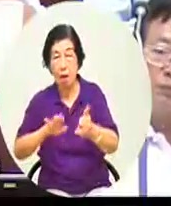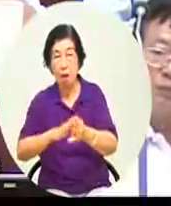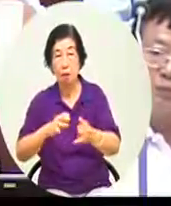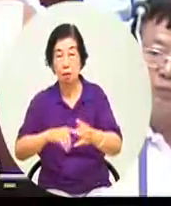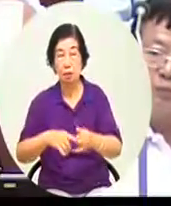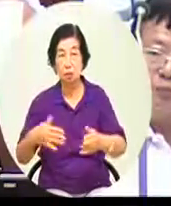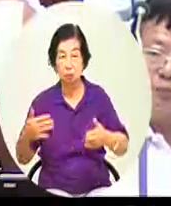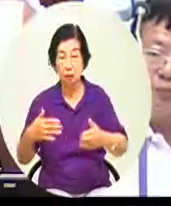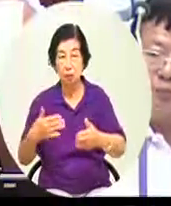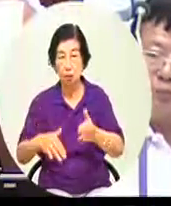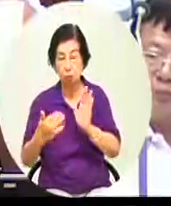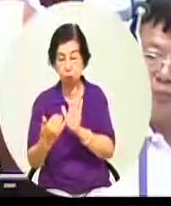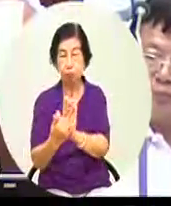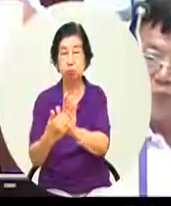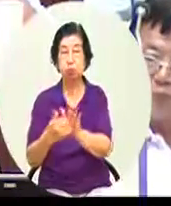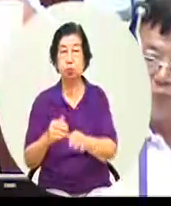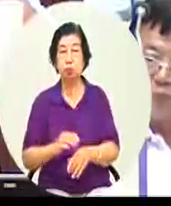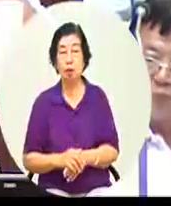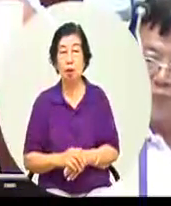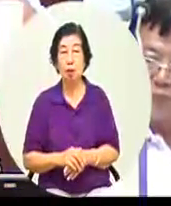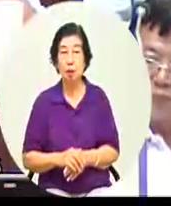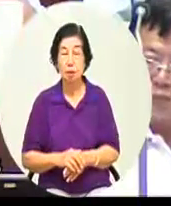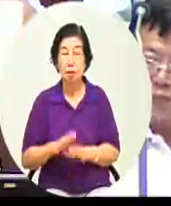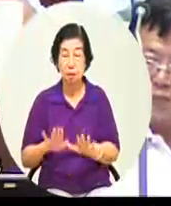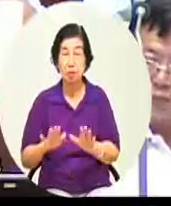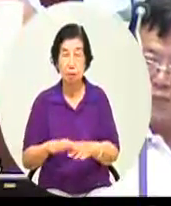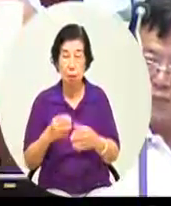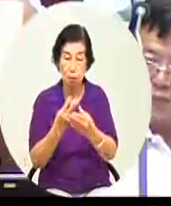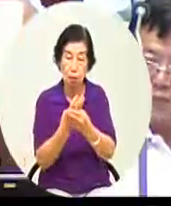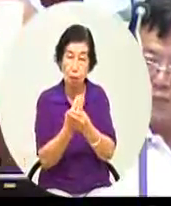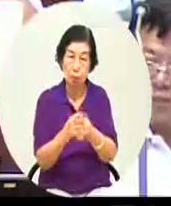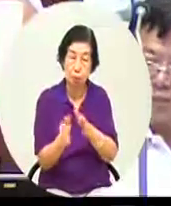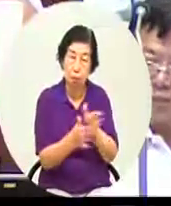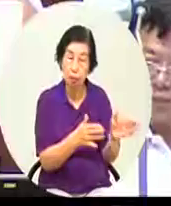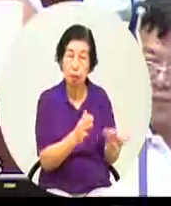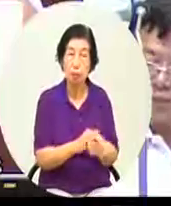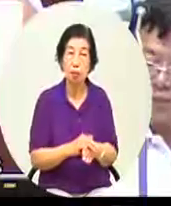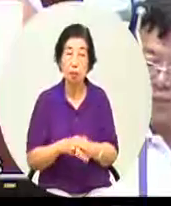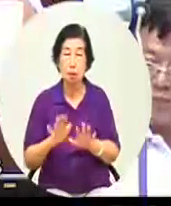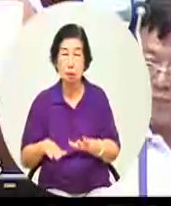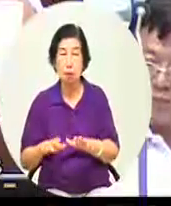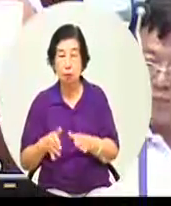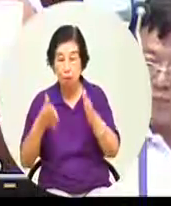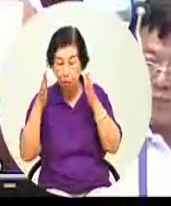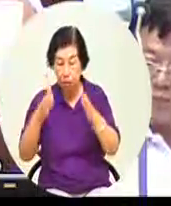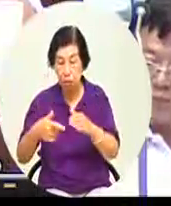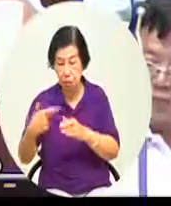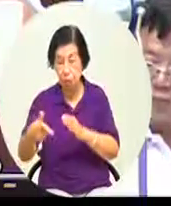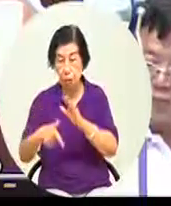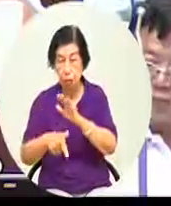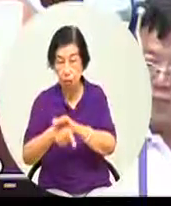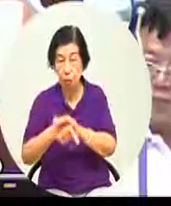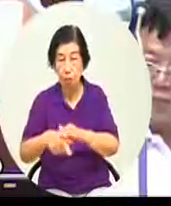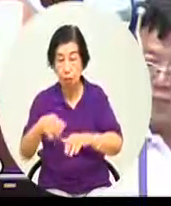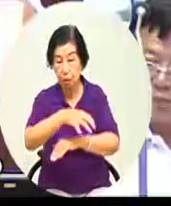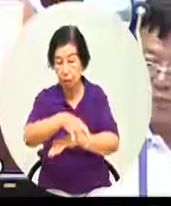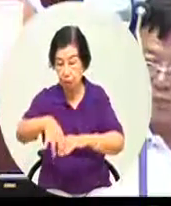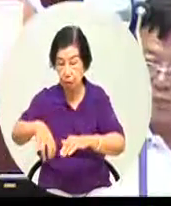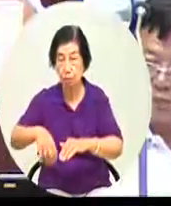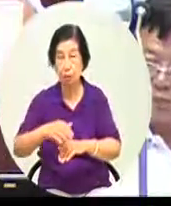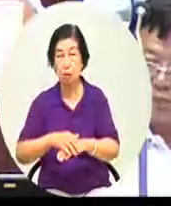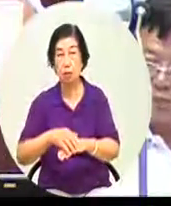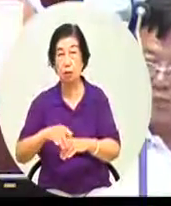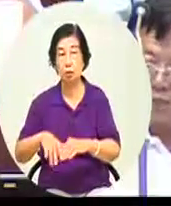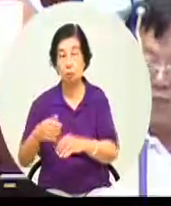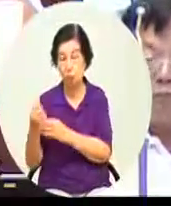响真的非常的大。所以除了温泉以外呢，哈，我们其实对于六龟整个环境的建置，一直长期都在努力，包括这一次的泛舟。虽然